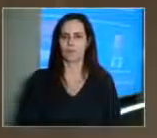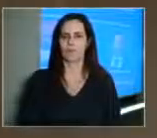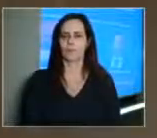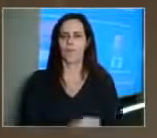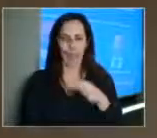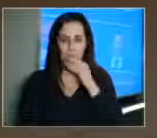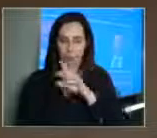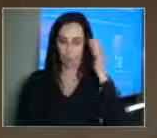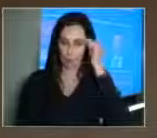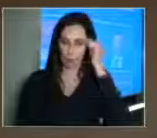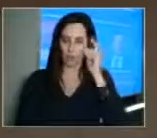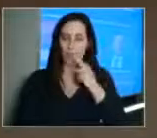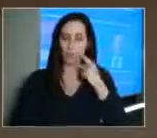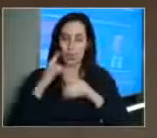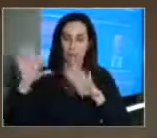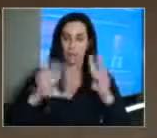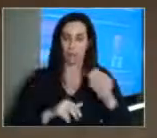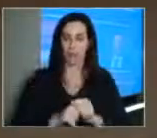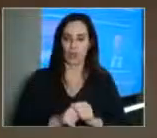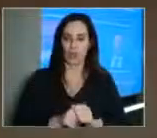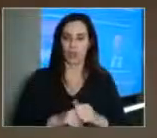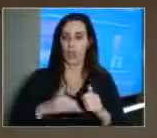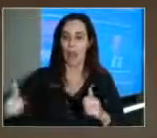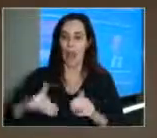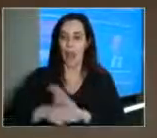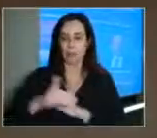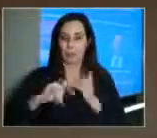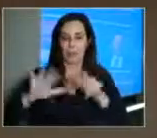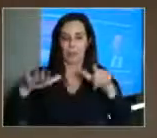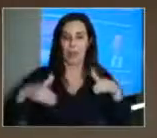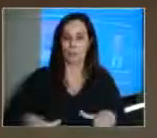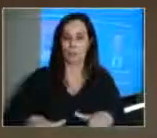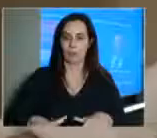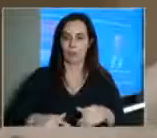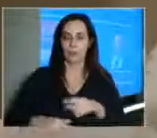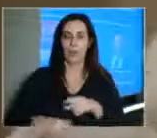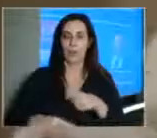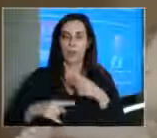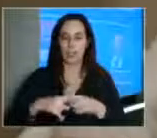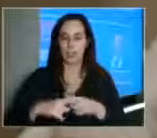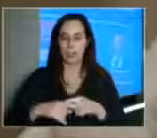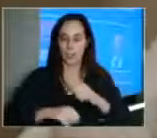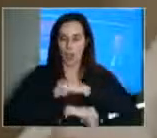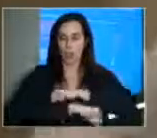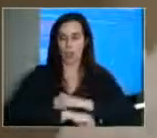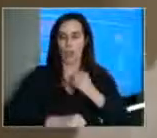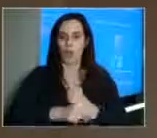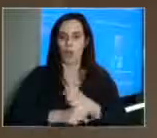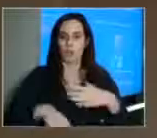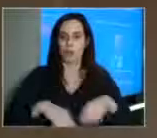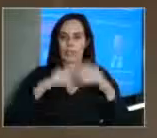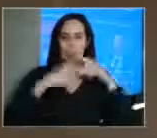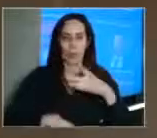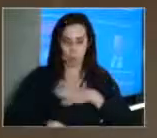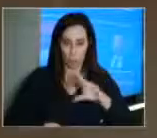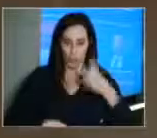אתם הצעירים לא זוכים. ב-1992 הימין הביא 7 מנדטים לצומת של רפול. בסוף 3 מהראשונה עשו את אוסלו.